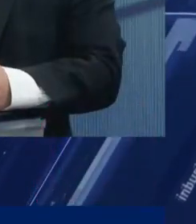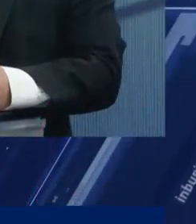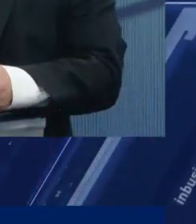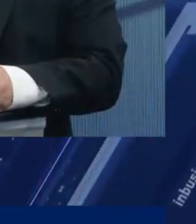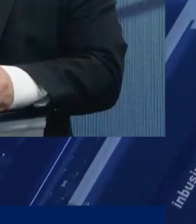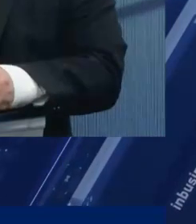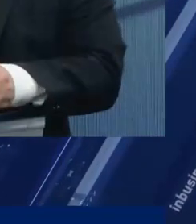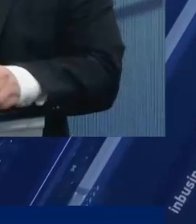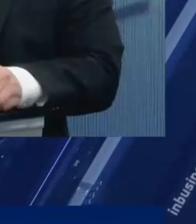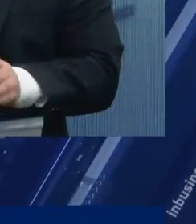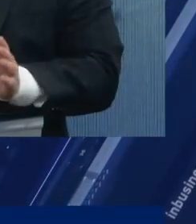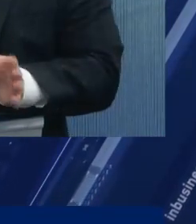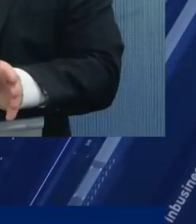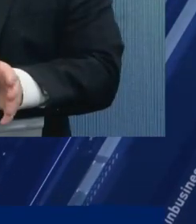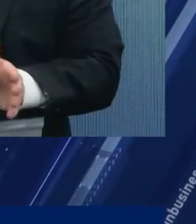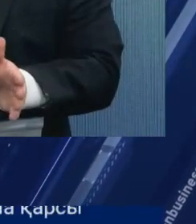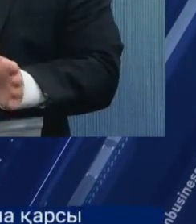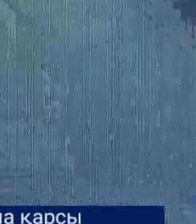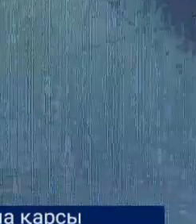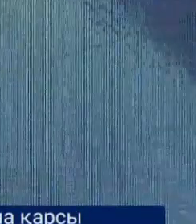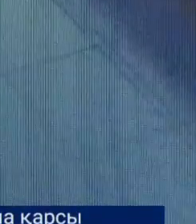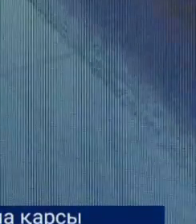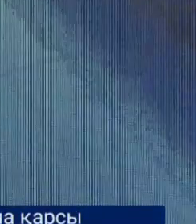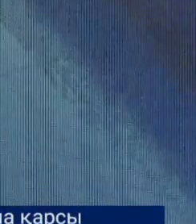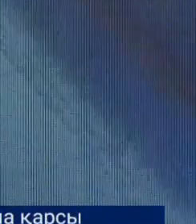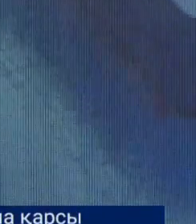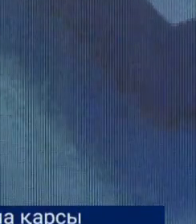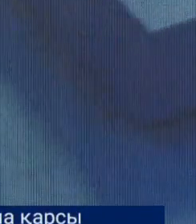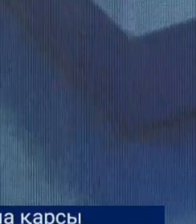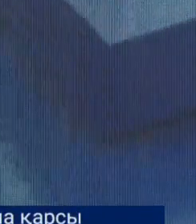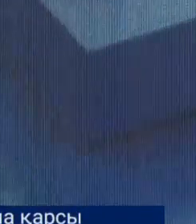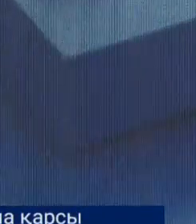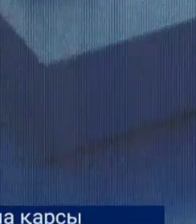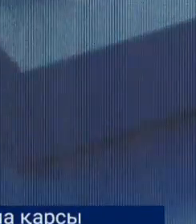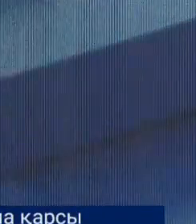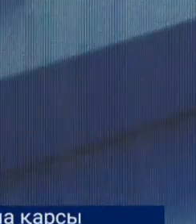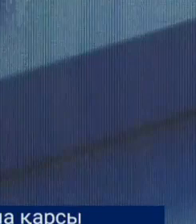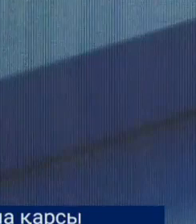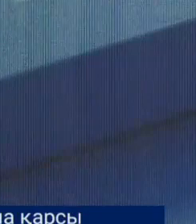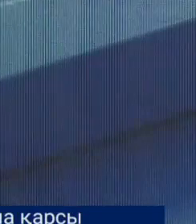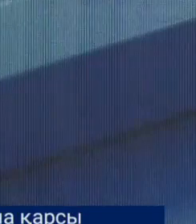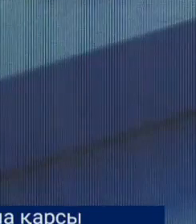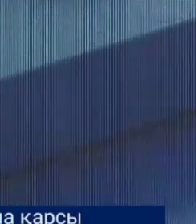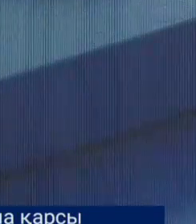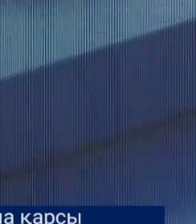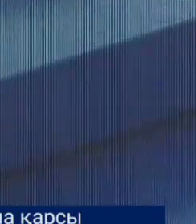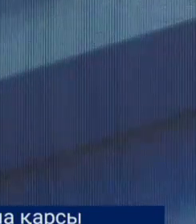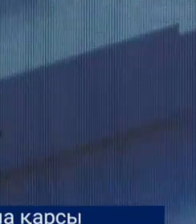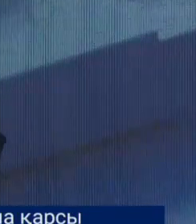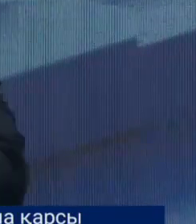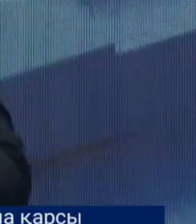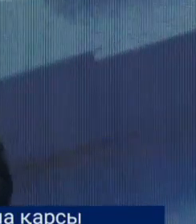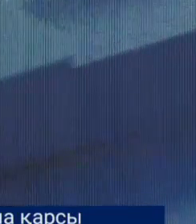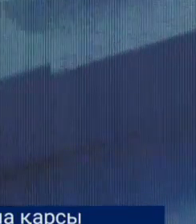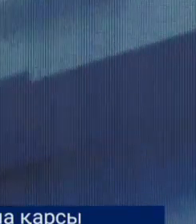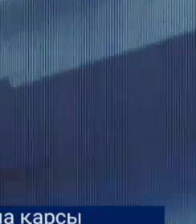Да, спасибо большое, коллега. Сегодня поговорим о политических реформах, которые ожидают нас с вами. Уже понятно, что будет, например, 4 партии. Возможно, сейчас